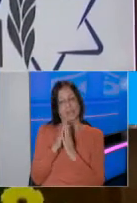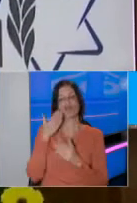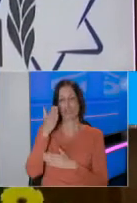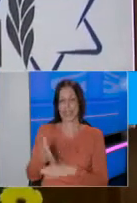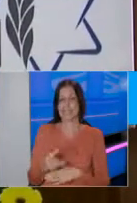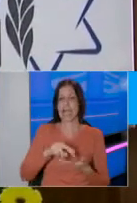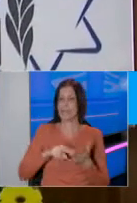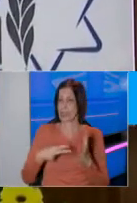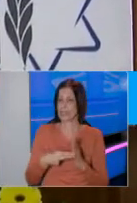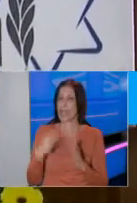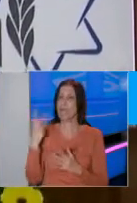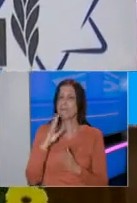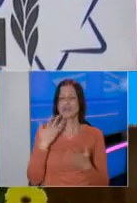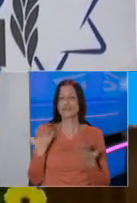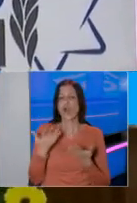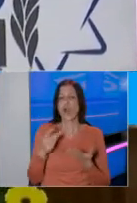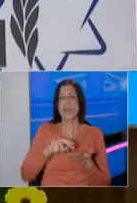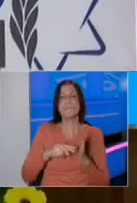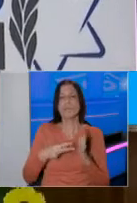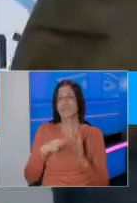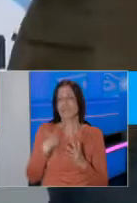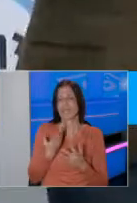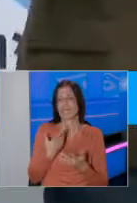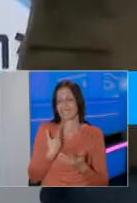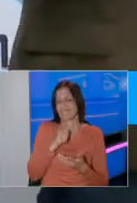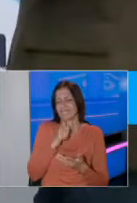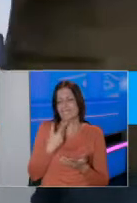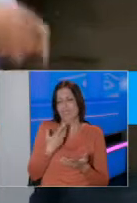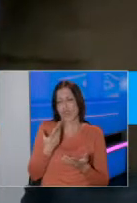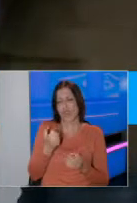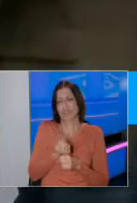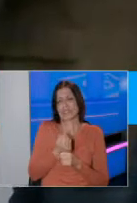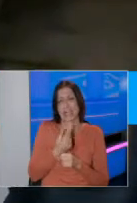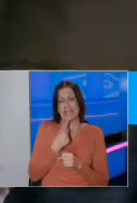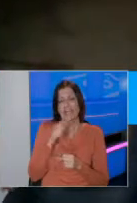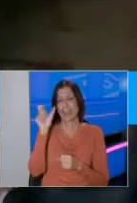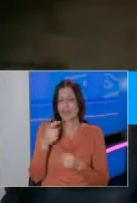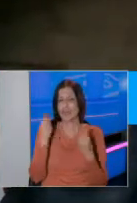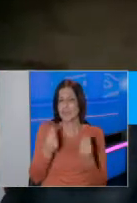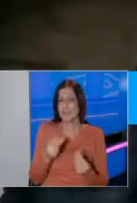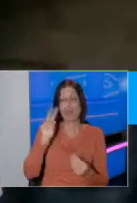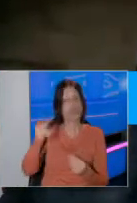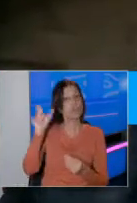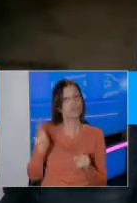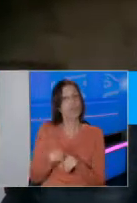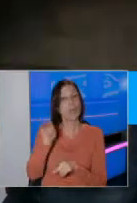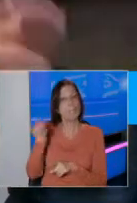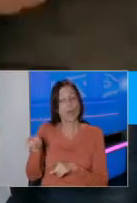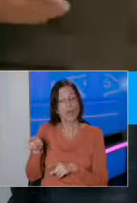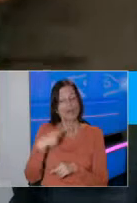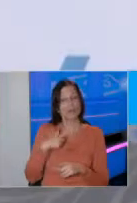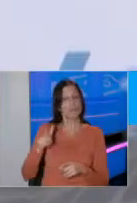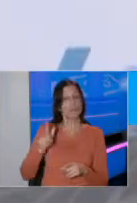לפוליטיקה. כמובן, כל מה שקורה בפוליטיקה לא עושה חשק לאנשים טובים, אבל יש אנשים כמוהו ועוד אחרים